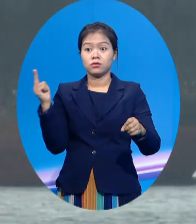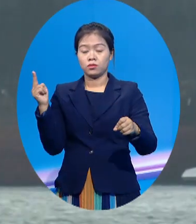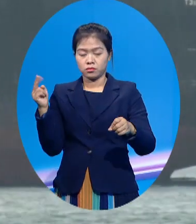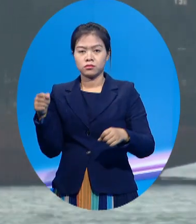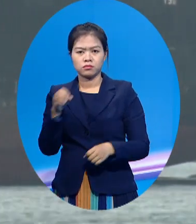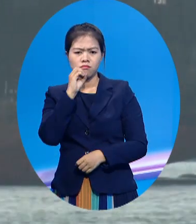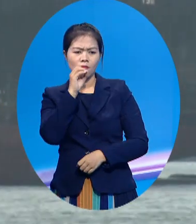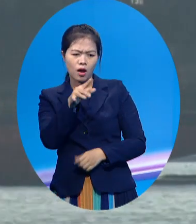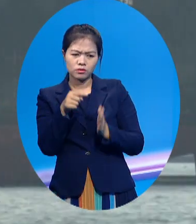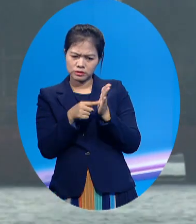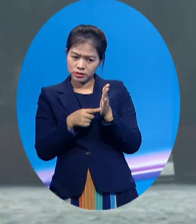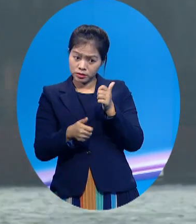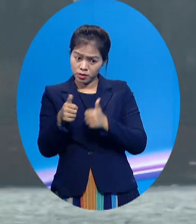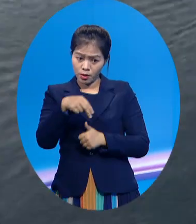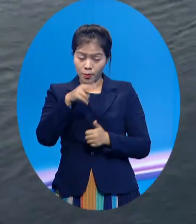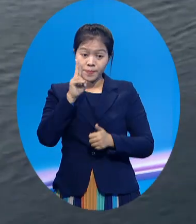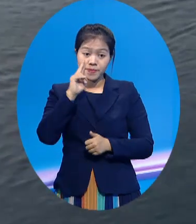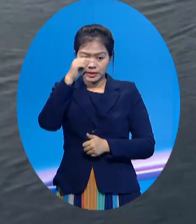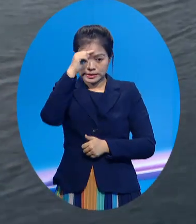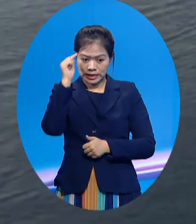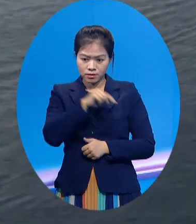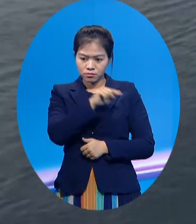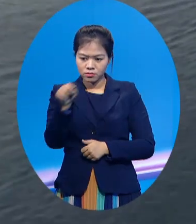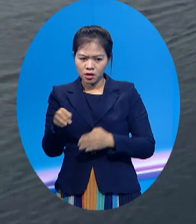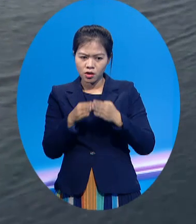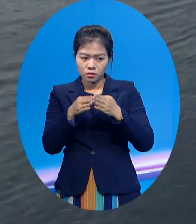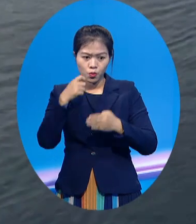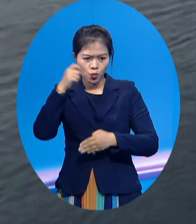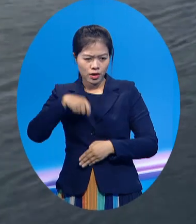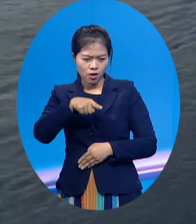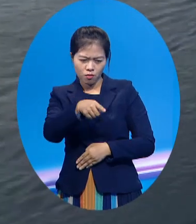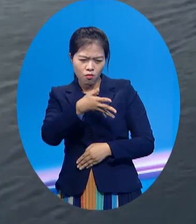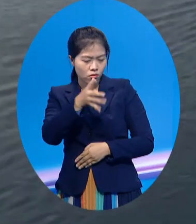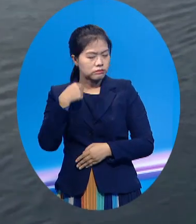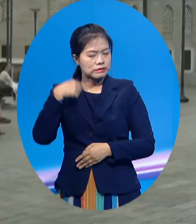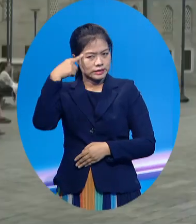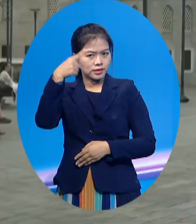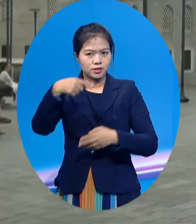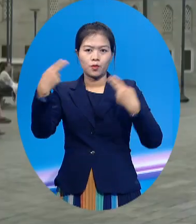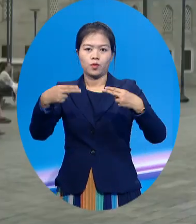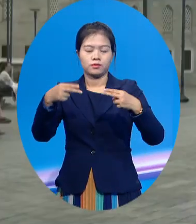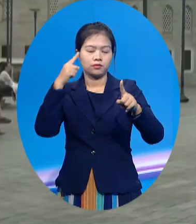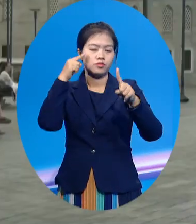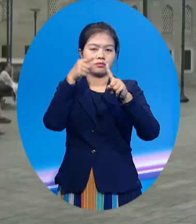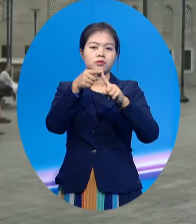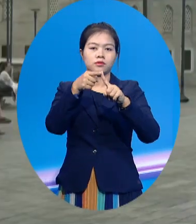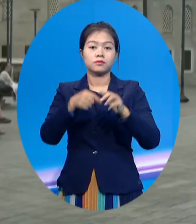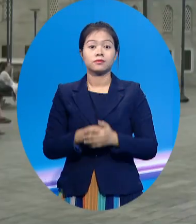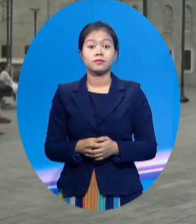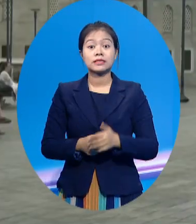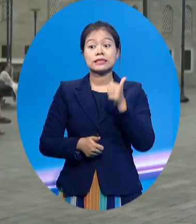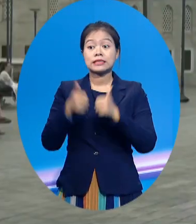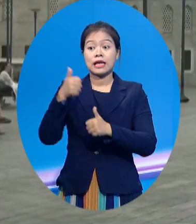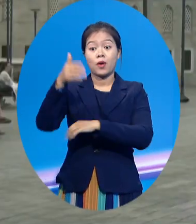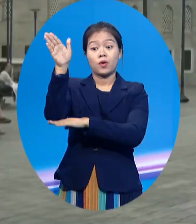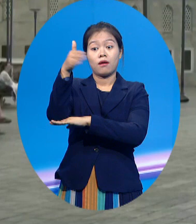hoặc đi cứu các cảng của Ukraina có thể bị Nga xem là tàu quân sự và các cờ quốc gia treo trên những con tàu này được xem là ủng hộ